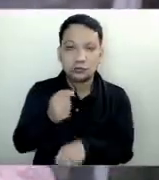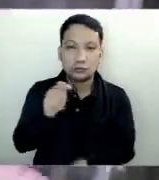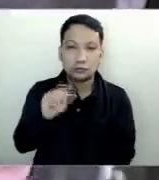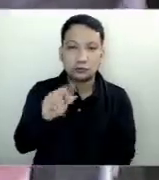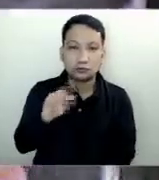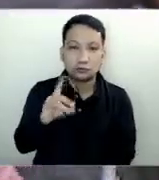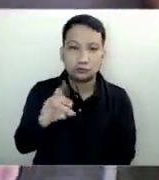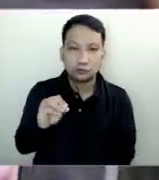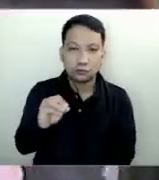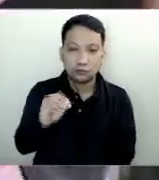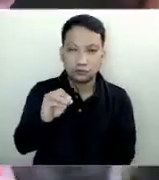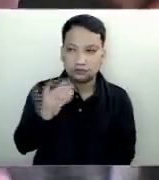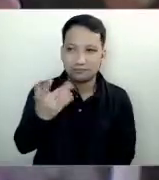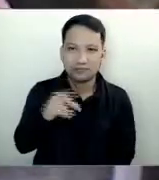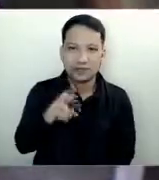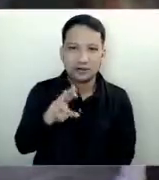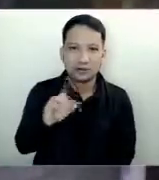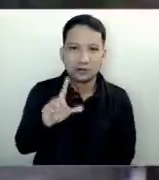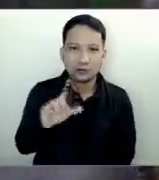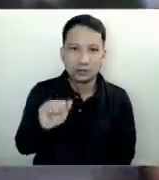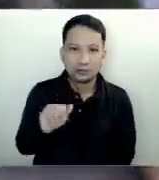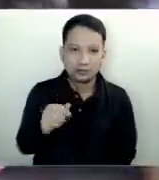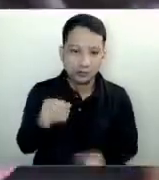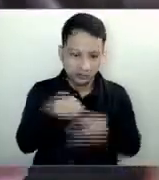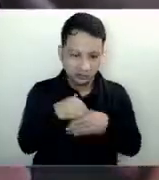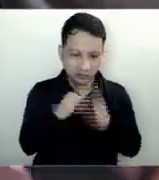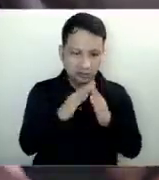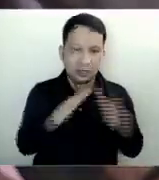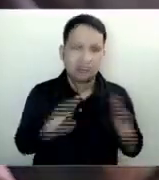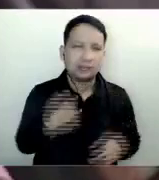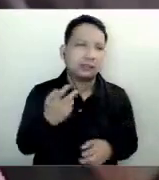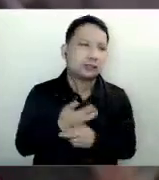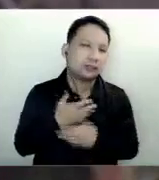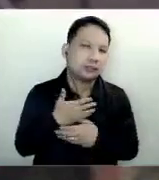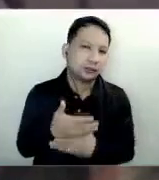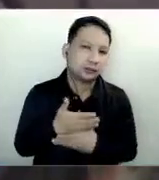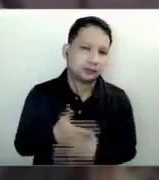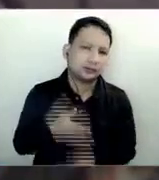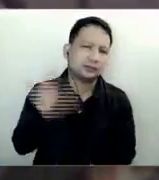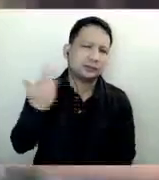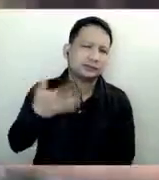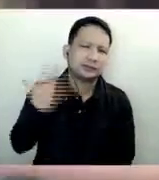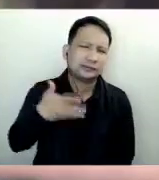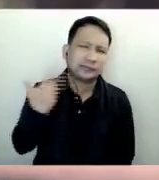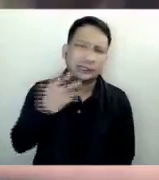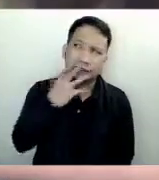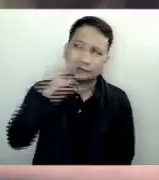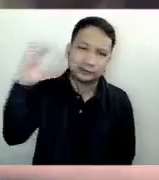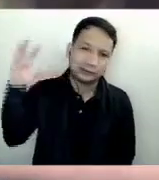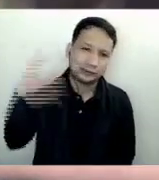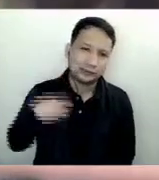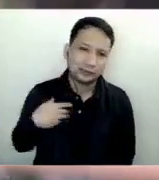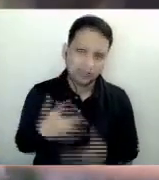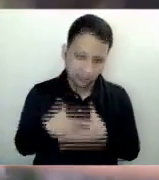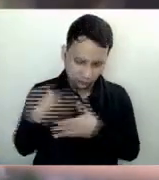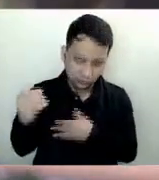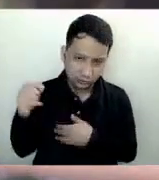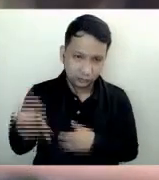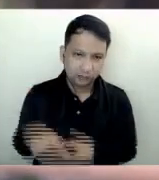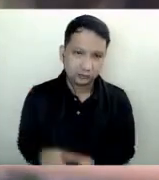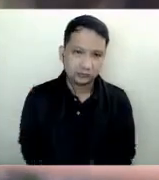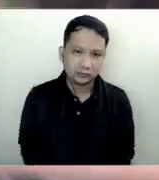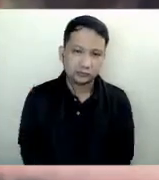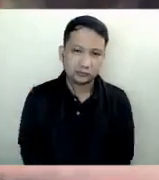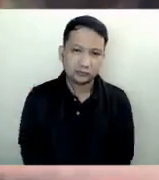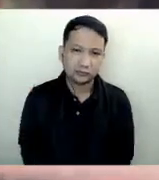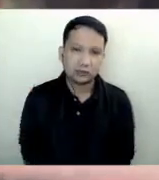siya makahinga kapag nasa loob ng bahay dahil sa napakainit na panahon. Ganun talaga, lalabas na lang kami dito. Oo, wala